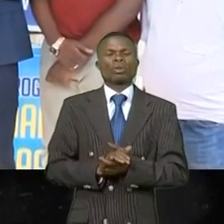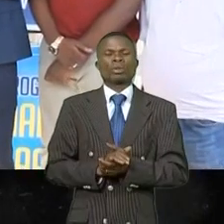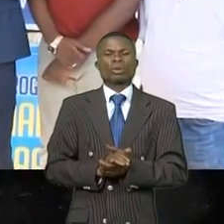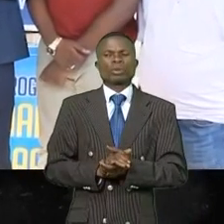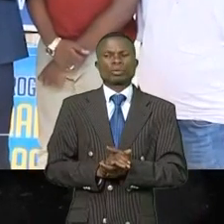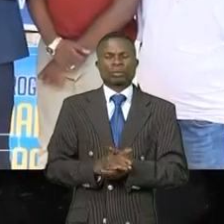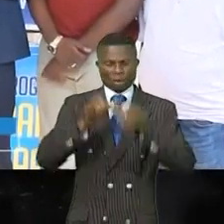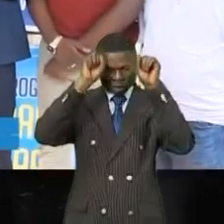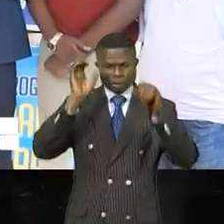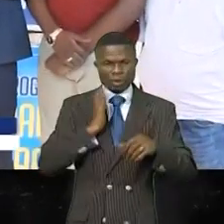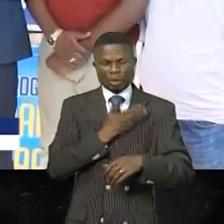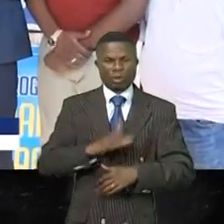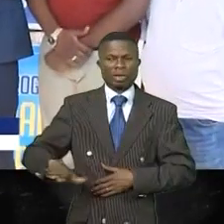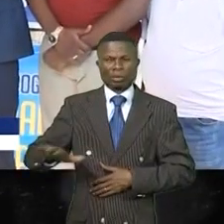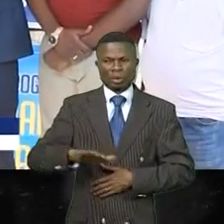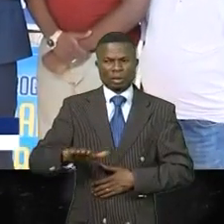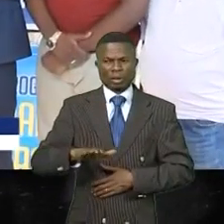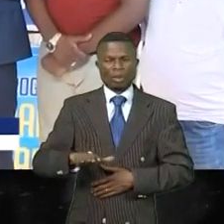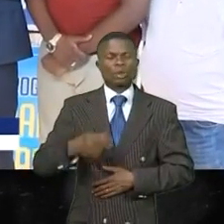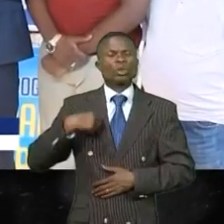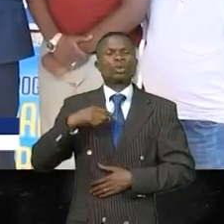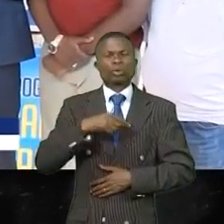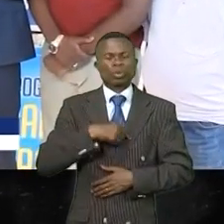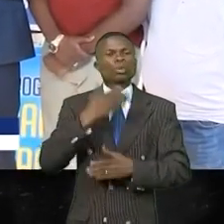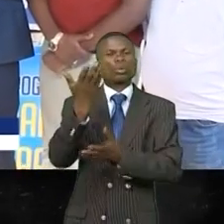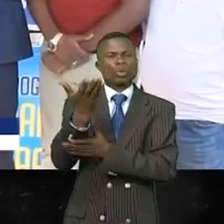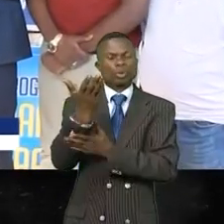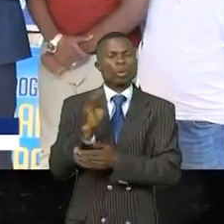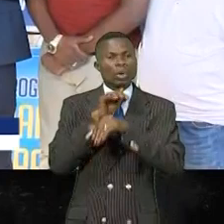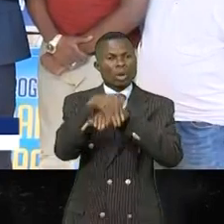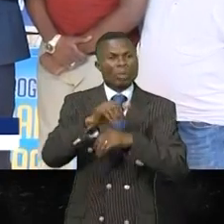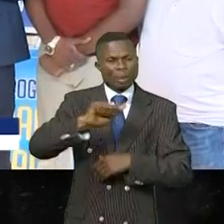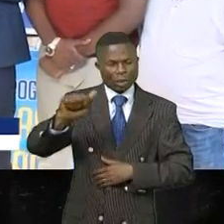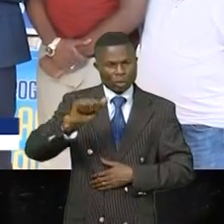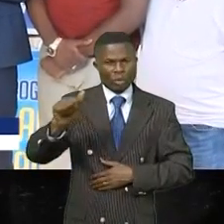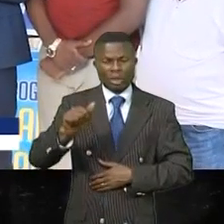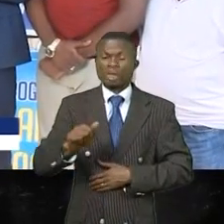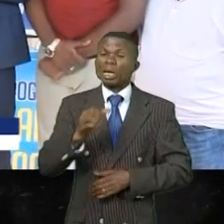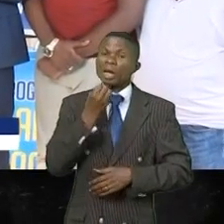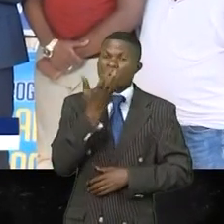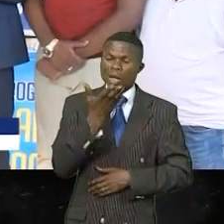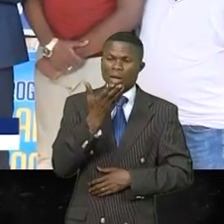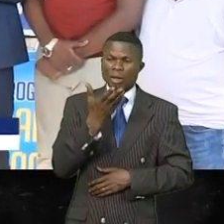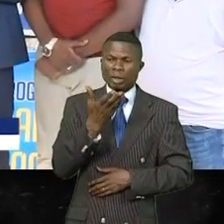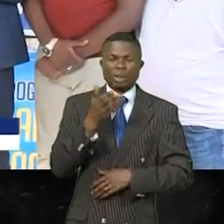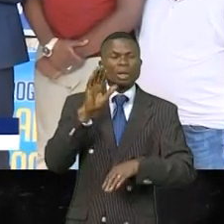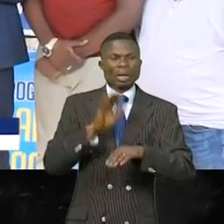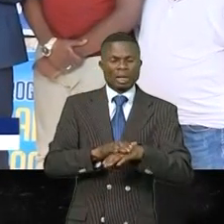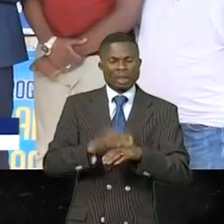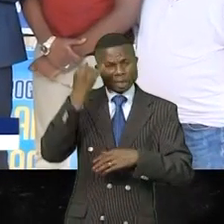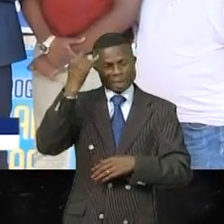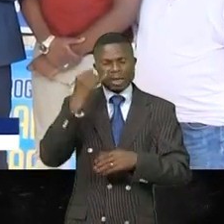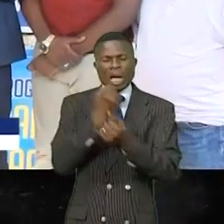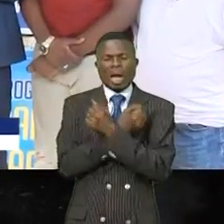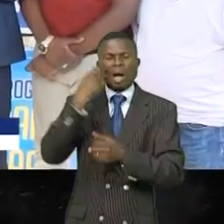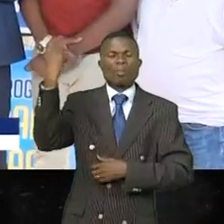Tshilombo, président de la République, à qui nous sollicitons l'implication personnelle car animé par l'essence de